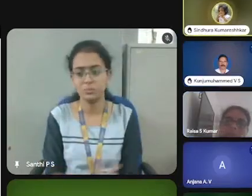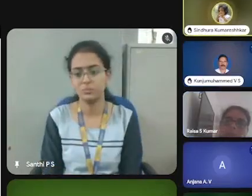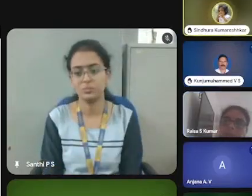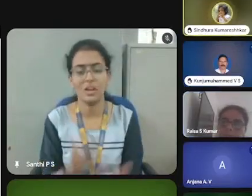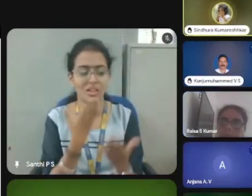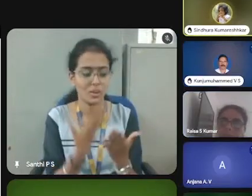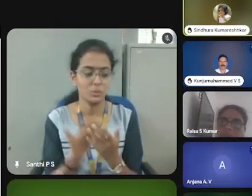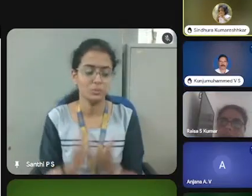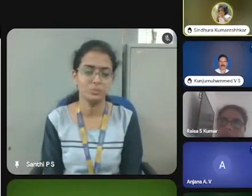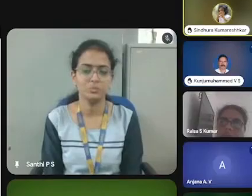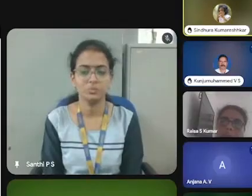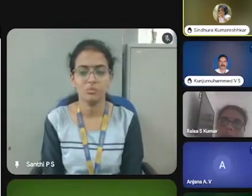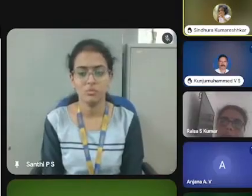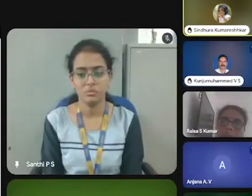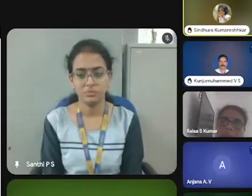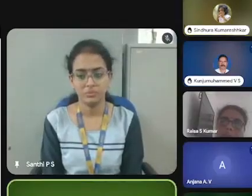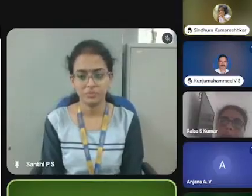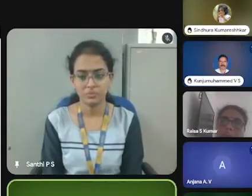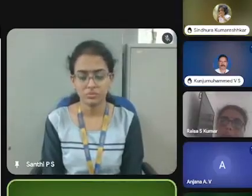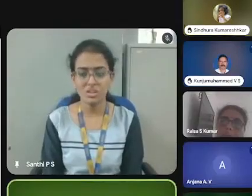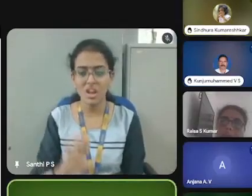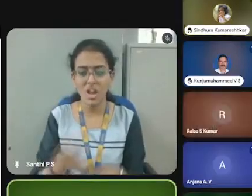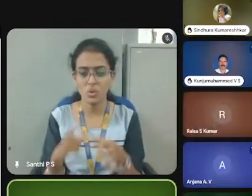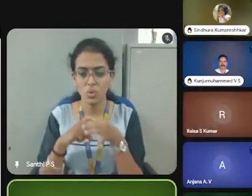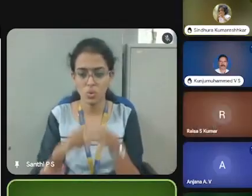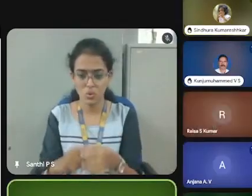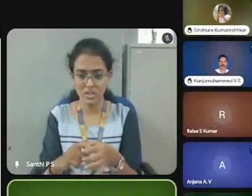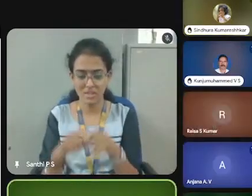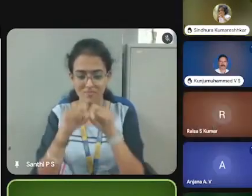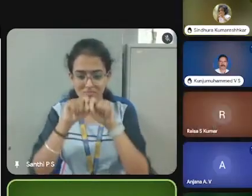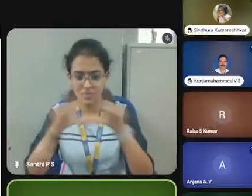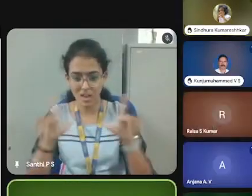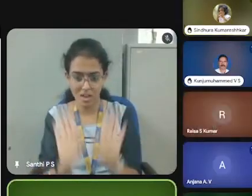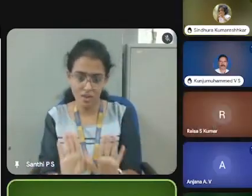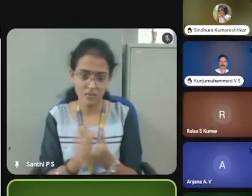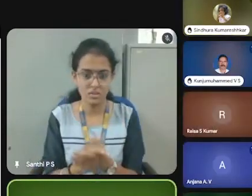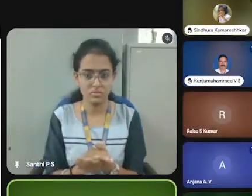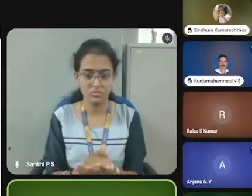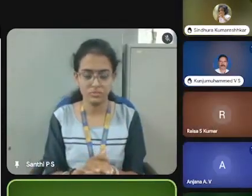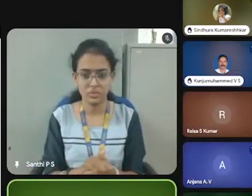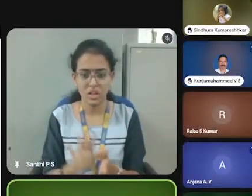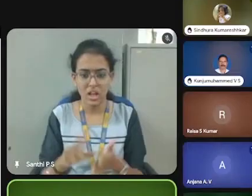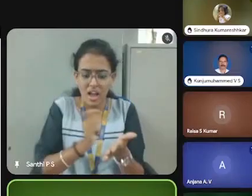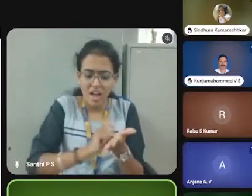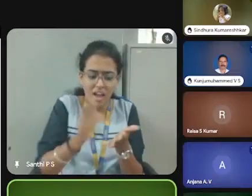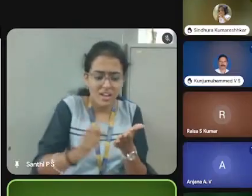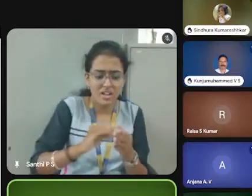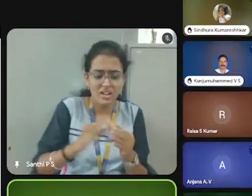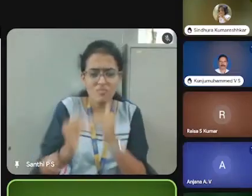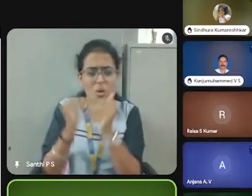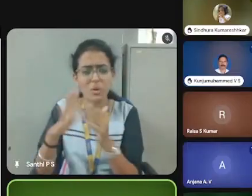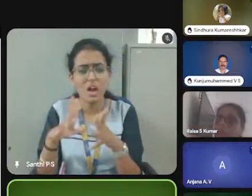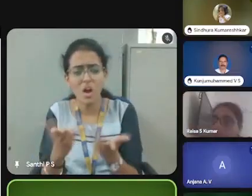താങ്ക് യു മാം, താങ്ക് യു. മറ്റൊരു ചോദ്യം ചാറ്റ് ബോക്സിൽ റെയ്സ മാമിനോട് ചോദിച്ചിട്ടുണ്ട്. ഹാൻഡ് റൈറ്റിംഗ് ഇംപ്രൂവ് ചെയ്യാൻ എന്തൊക്കെ